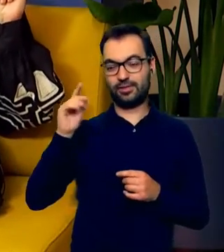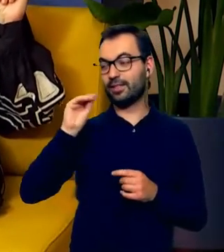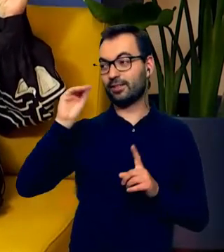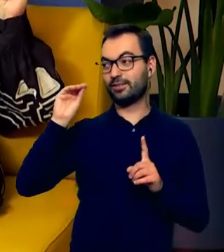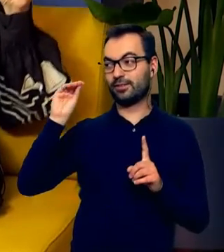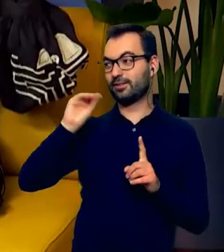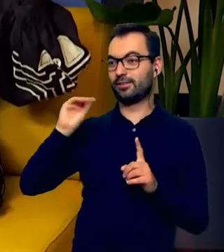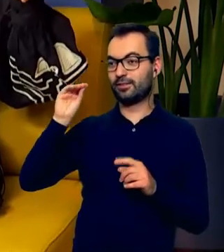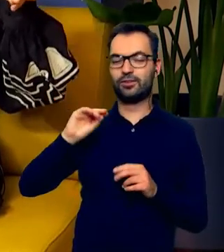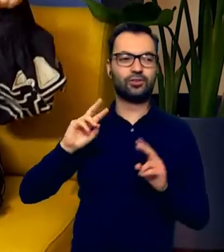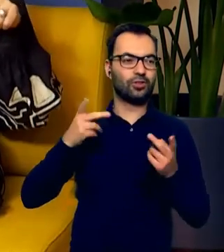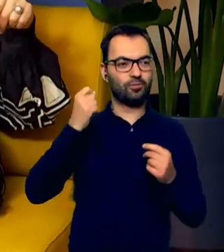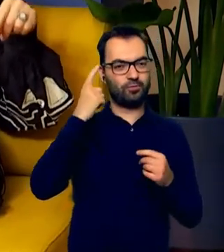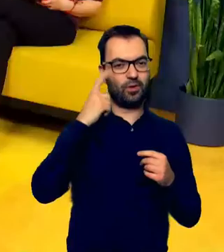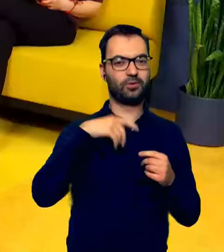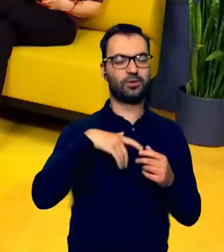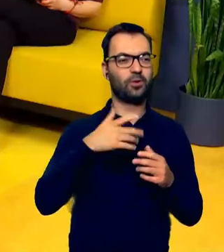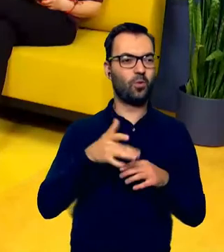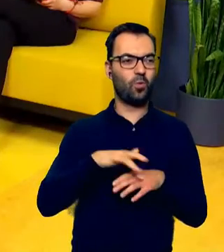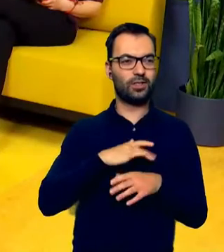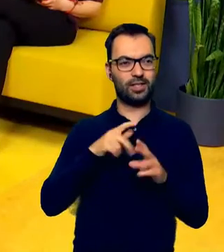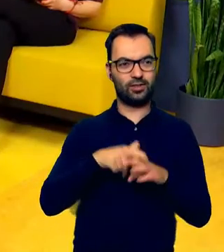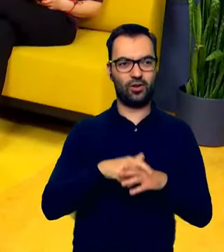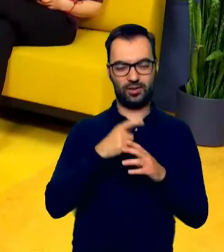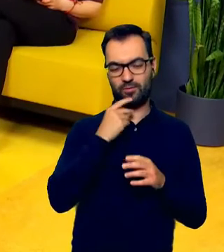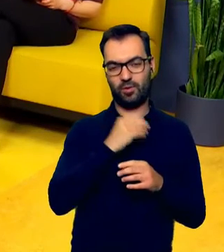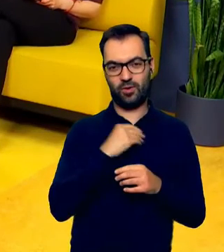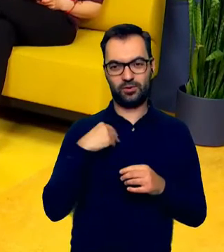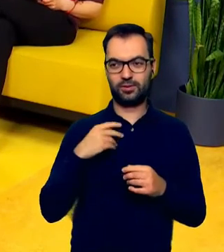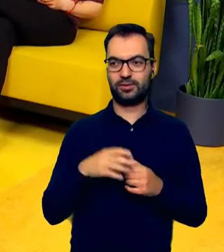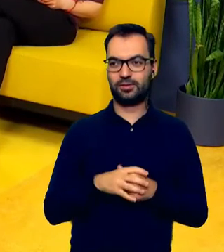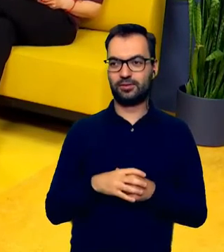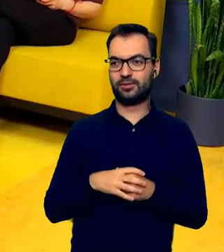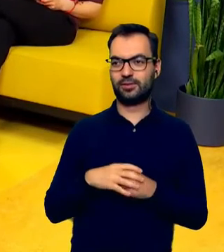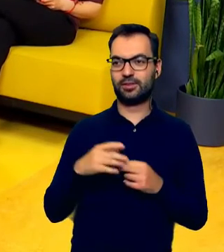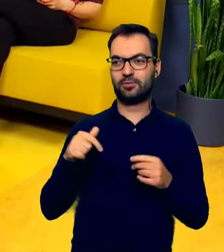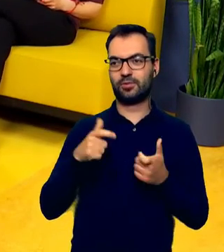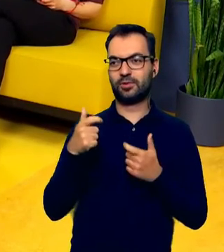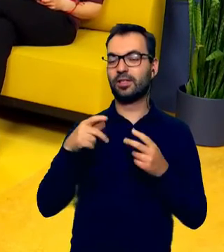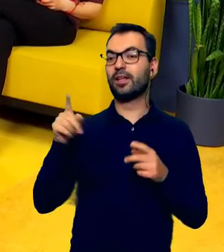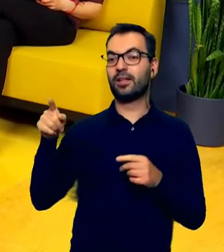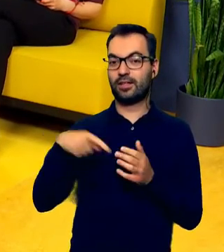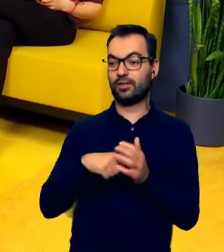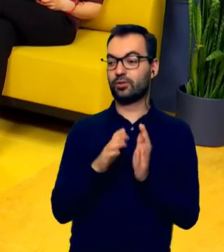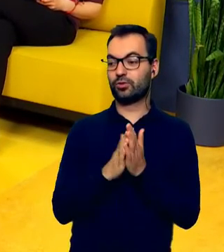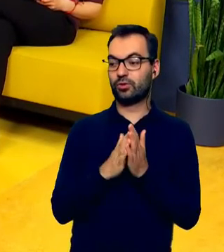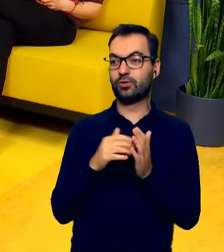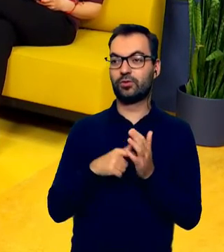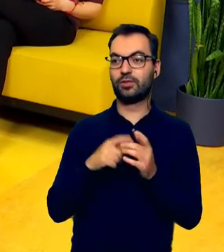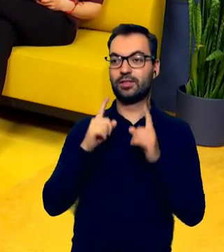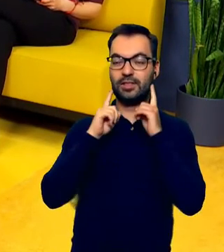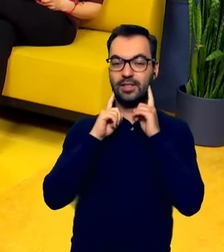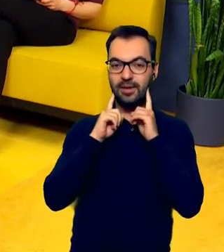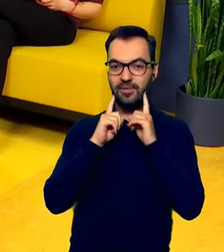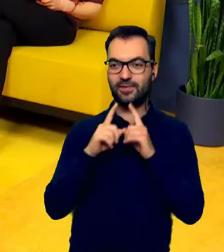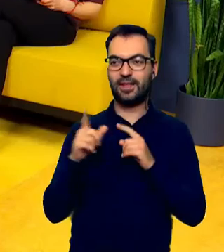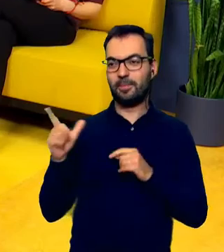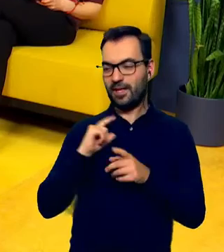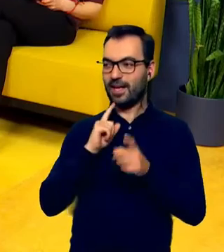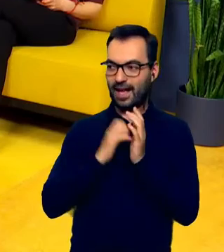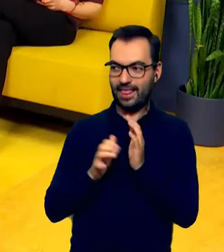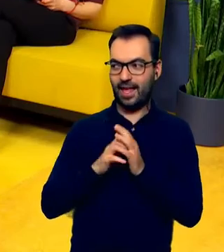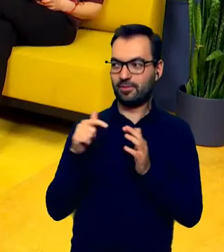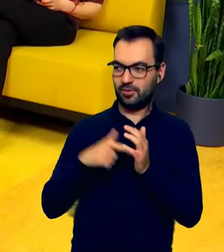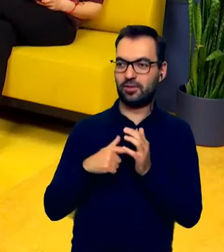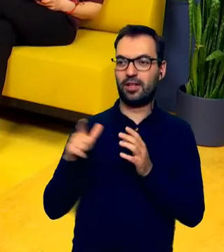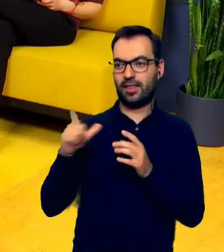książce. Tak. Skąd się wziął powiedzenie łyse konie? To musicie jakiś, napiszcie to kiedyś, jakiś dobrze. Reportaż o tym zróbcie. Słuchaj, ta książka to jest tak naprawdę, my tak